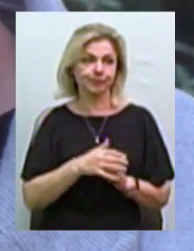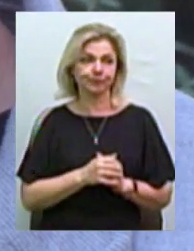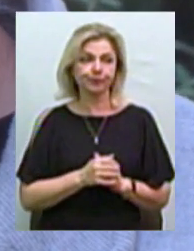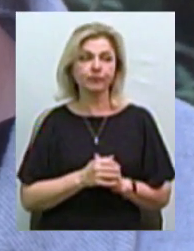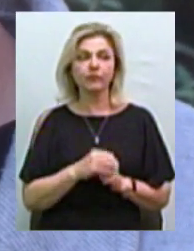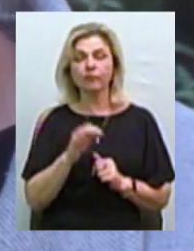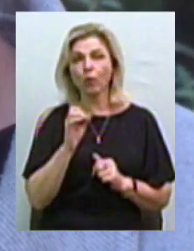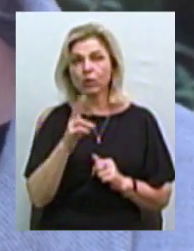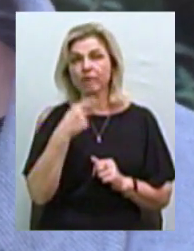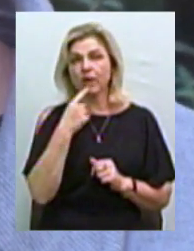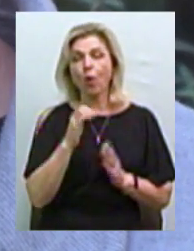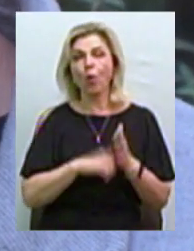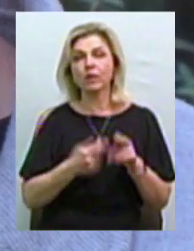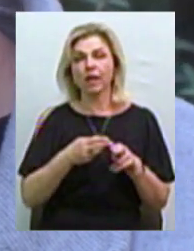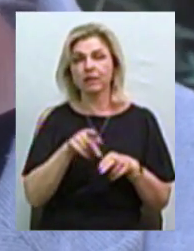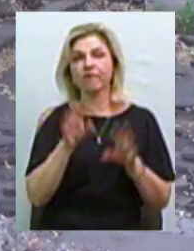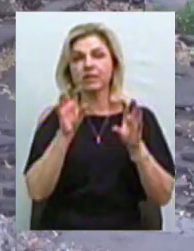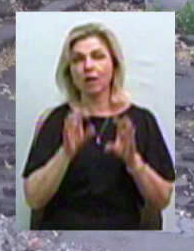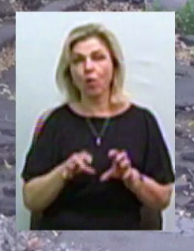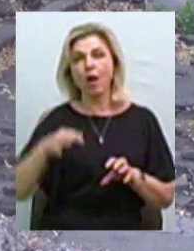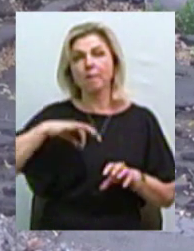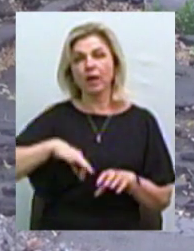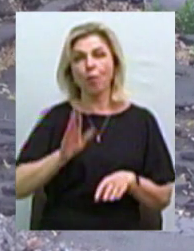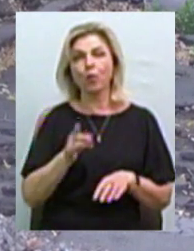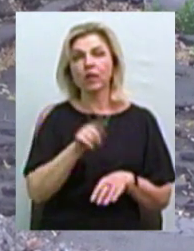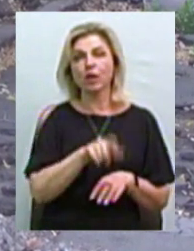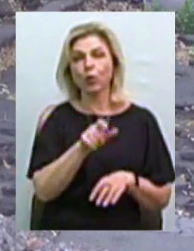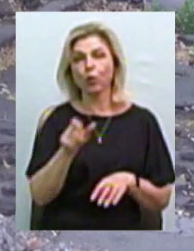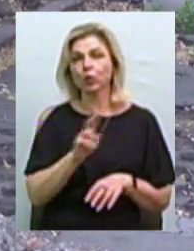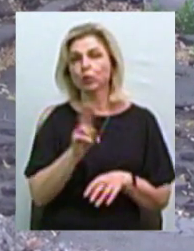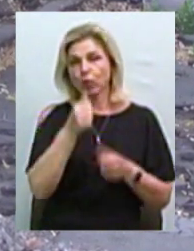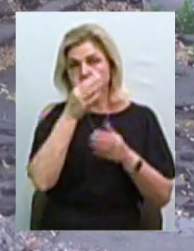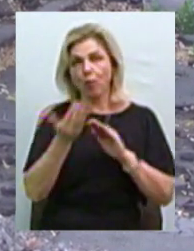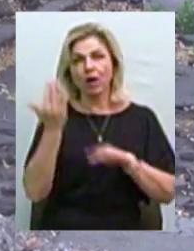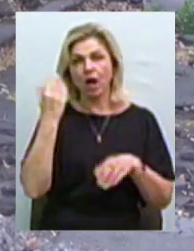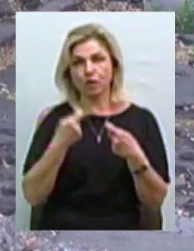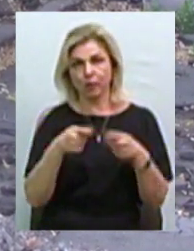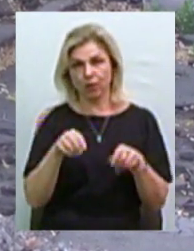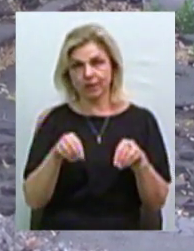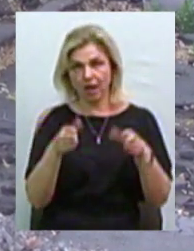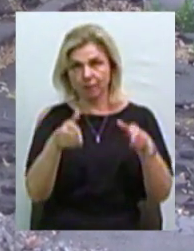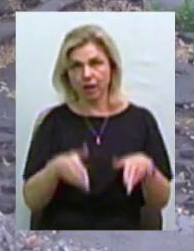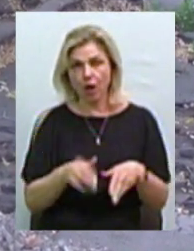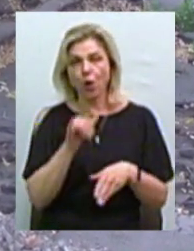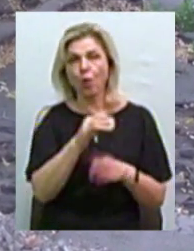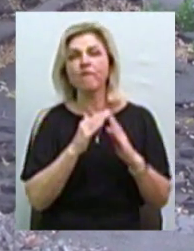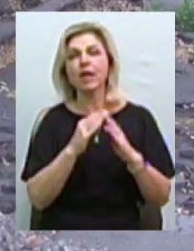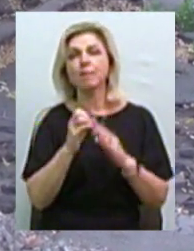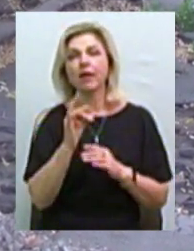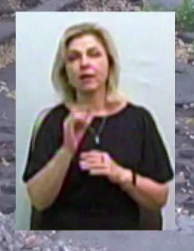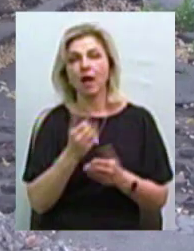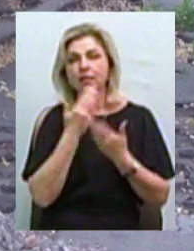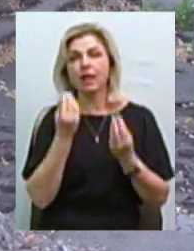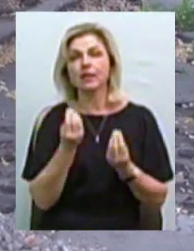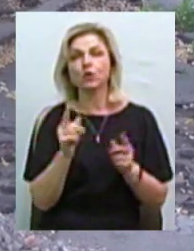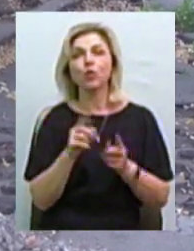від цього законопроекту у прибутку будуть ті люди, які не могли раніше продати землю. У звичайного фермера немає грошей, щоб купити стільки